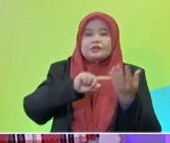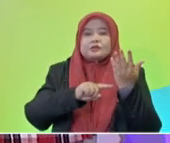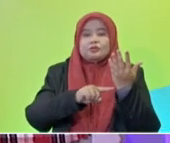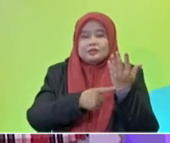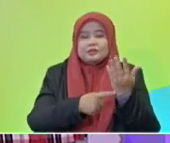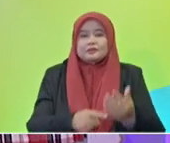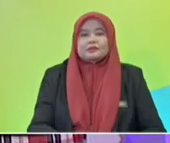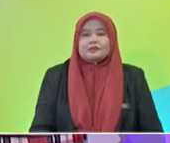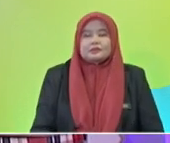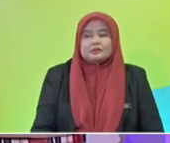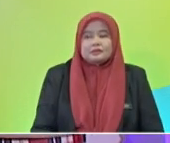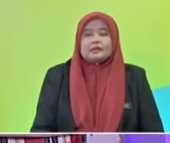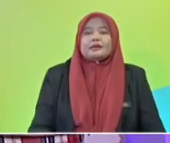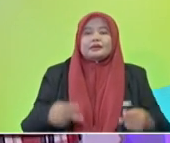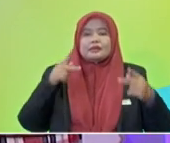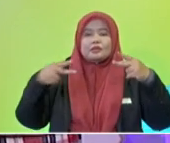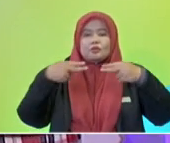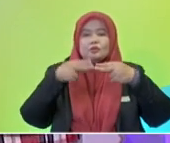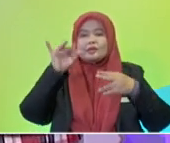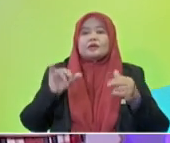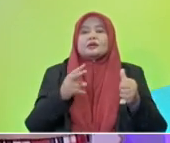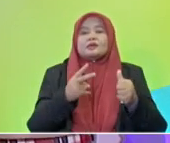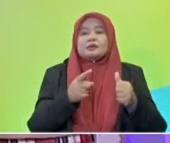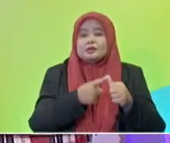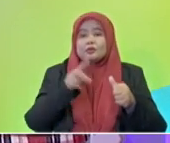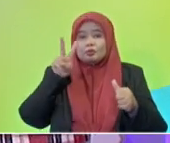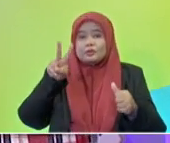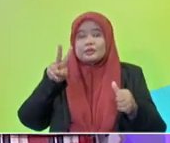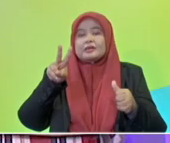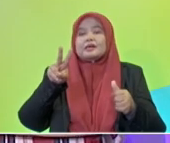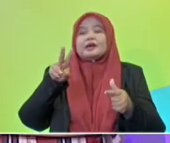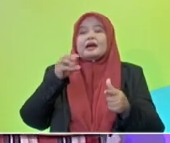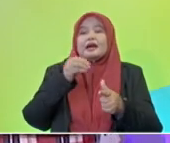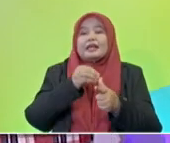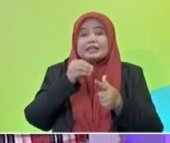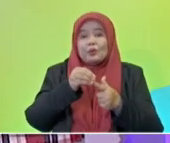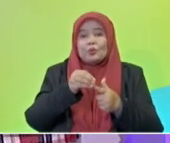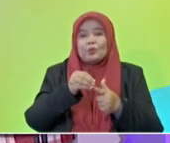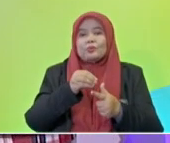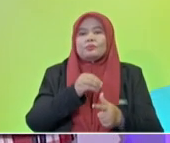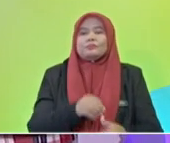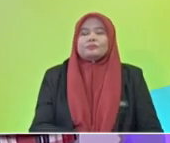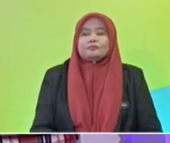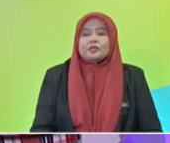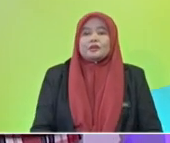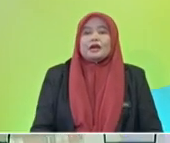lihat kata hubung yang kedua adalah atau silakan dano baca atau